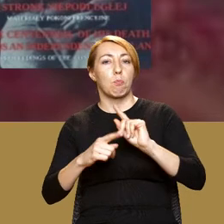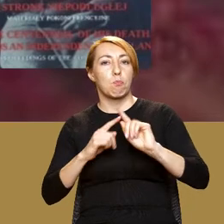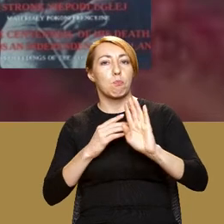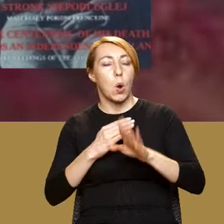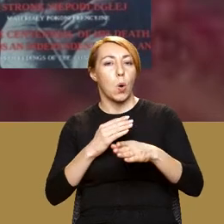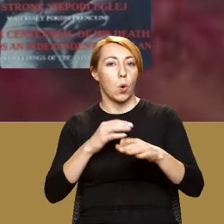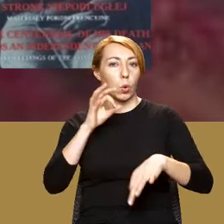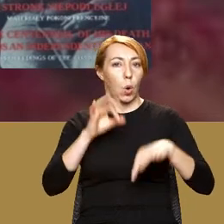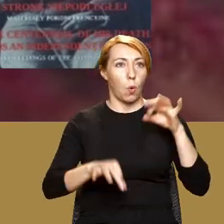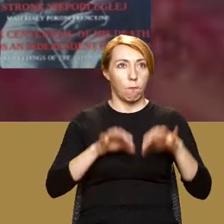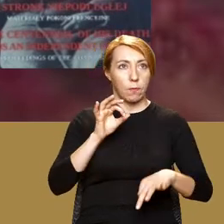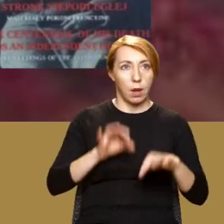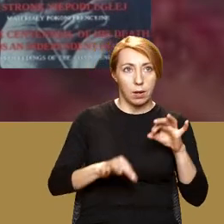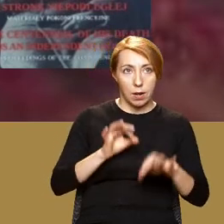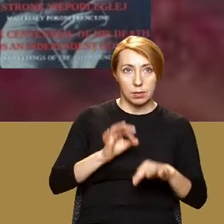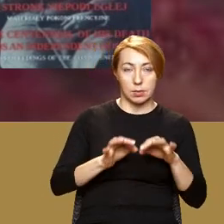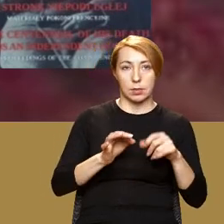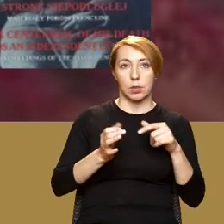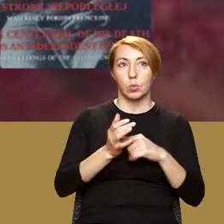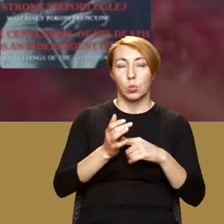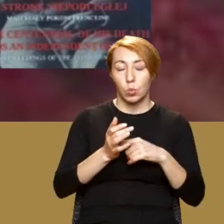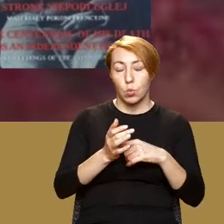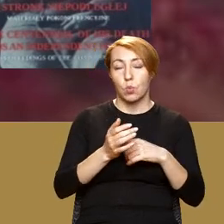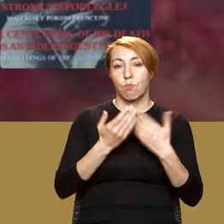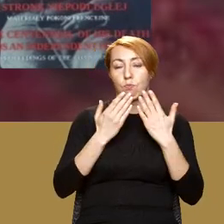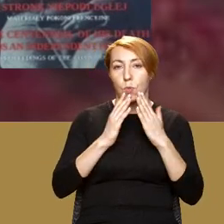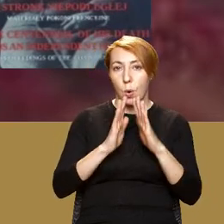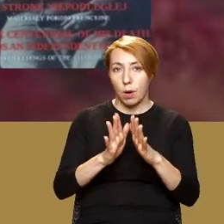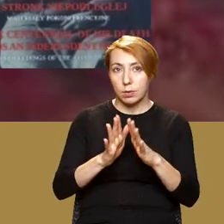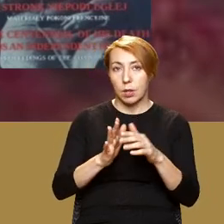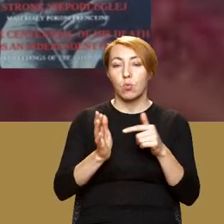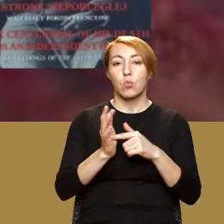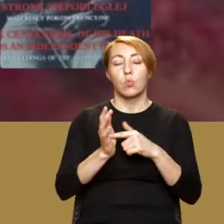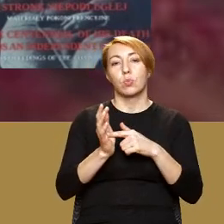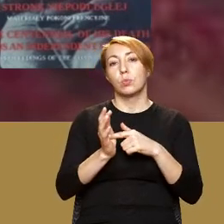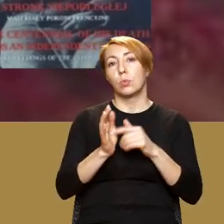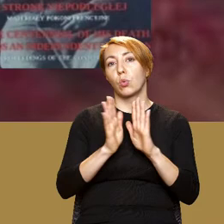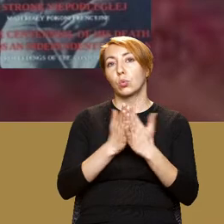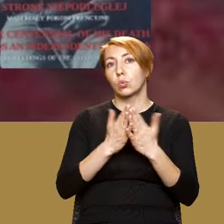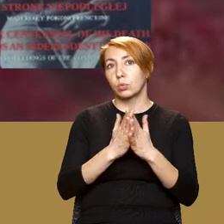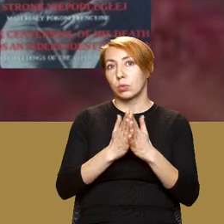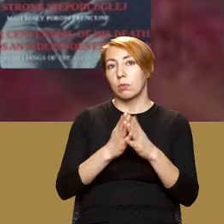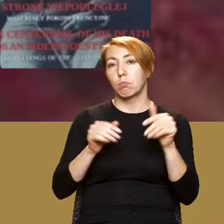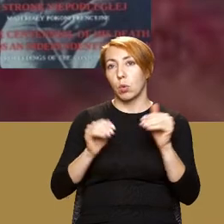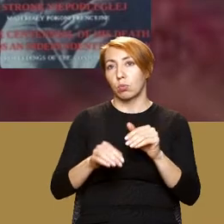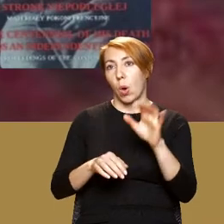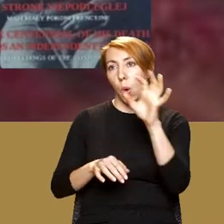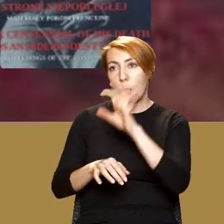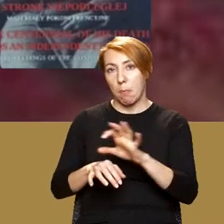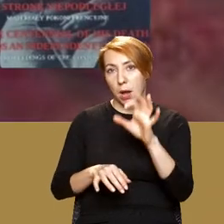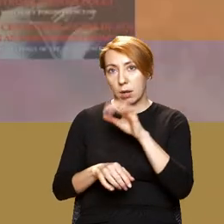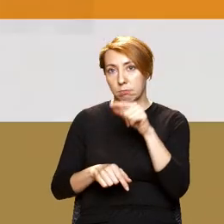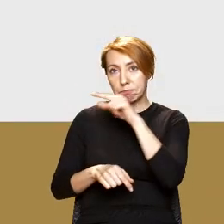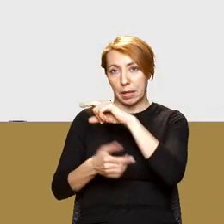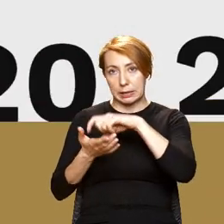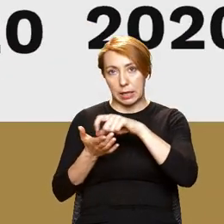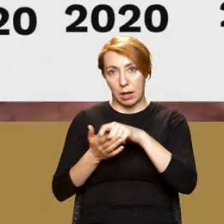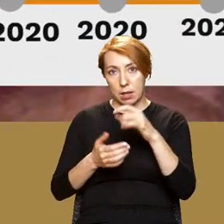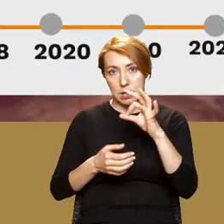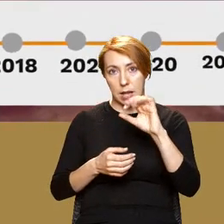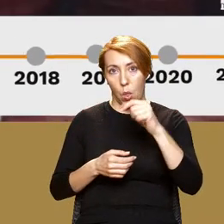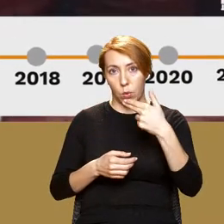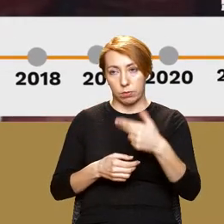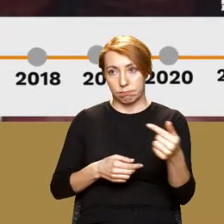Bronisław Piłsudski w stulecie śmierci w stronę niepodległej. Ta publikacja też jest do obejrzenia dzisiaj w Saloniku.